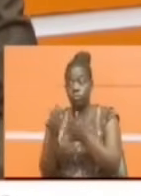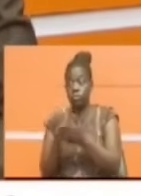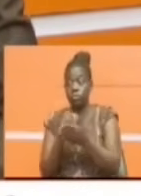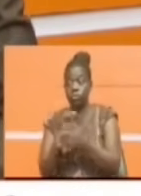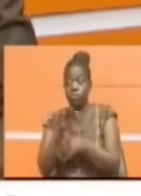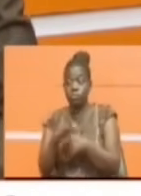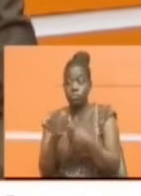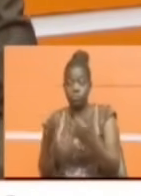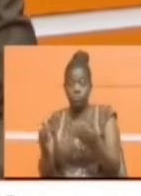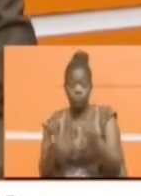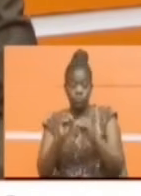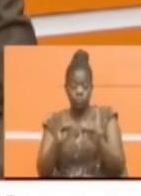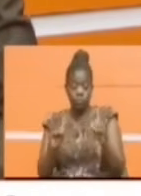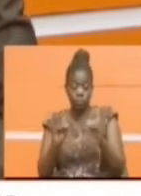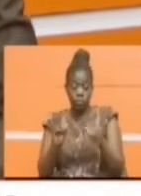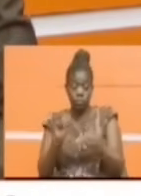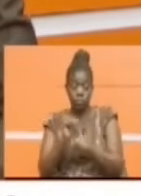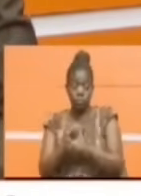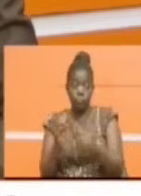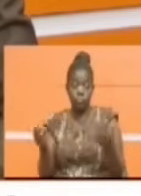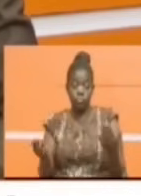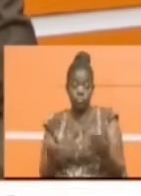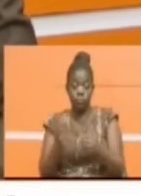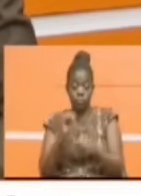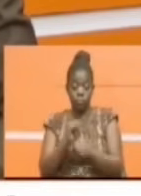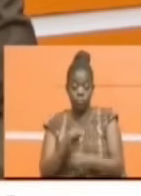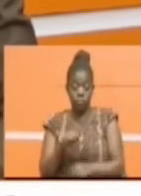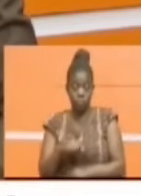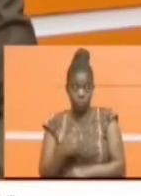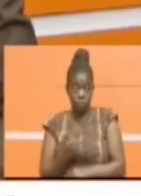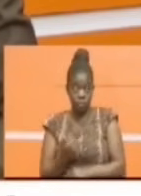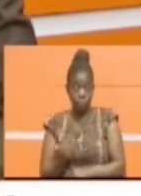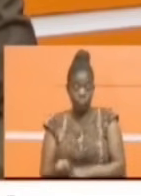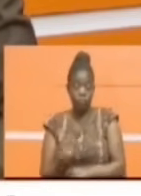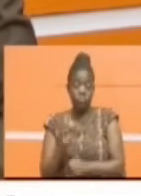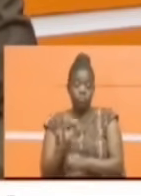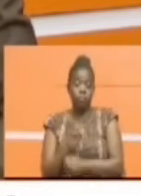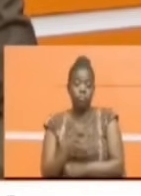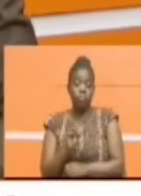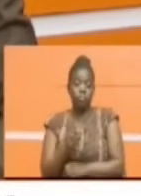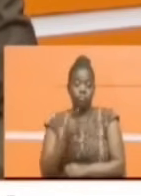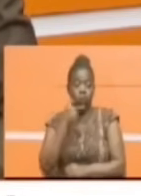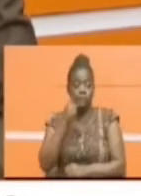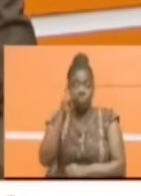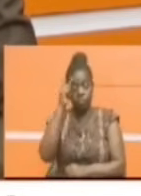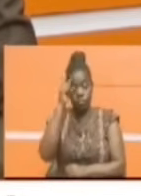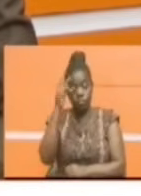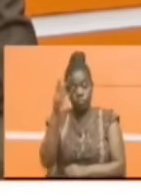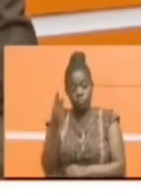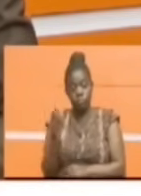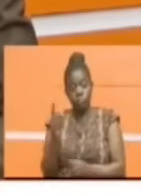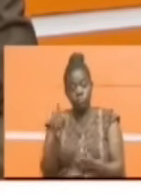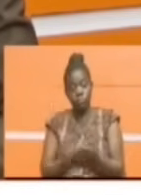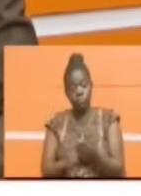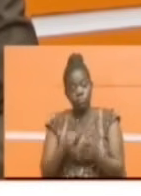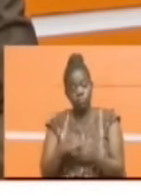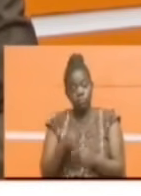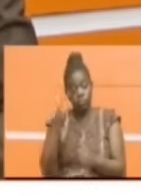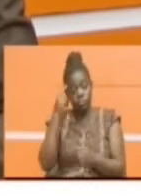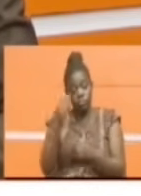abaana babayigiriza emirimu gy'akolera gye yeekolerera bw'atyo n'abakubiriza abazadde okufissizaawo abaana